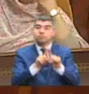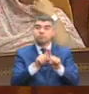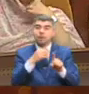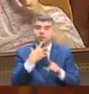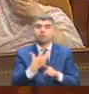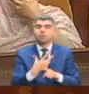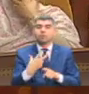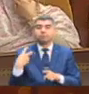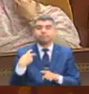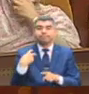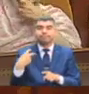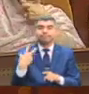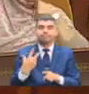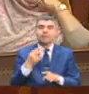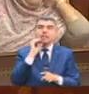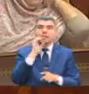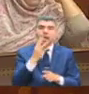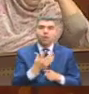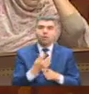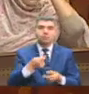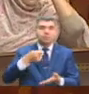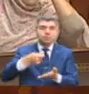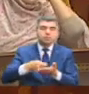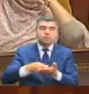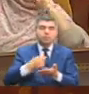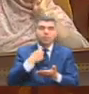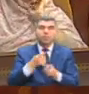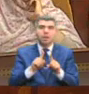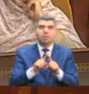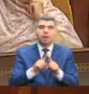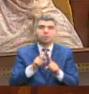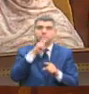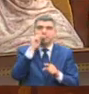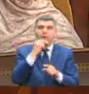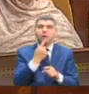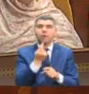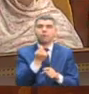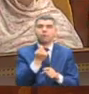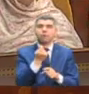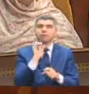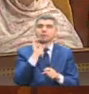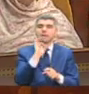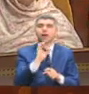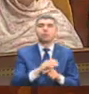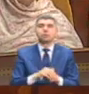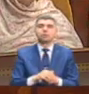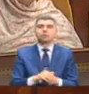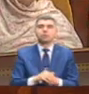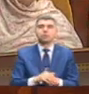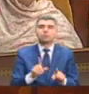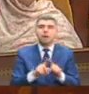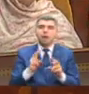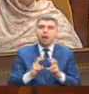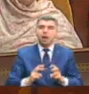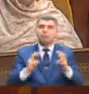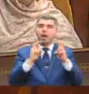من المستثمرين فيه باش ما نعممش عندهم الهاجس الأساسي ديالهم، هاجس الربح، هاجس